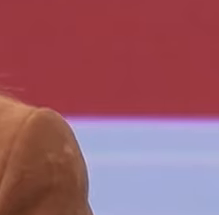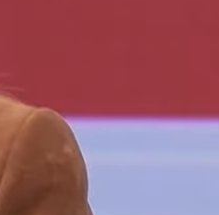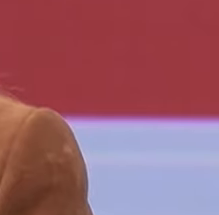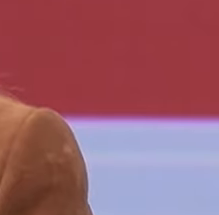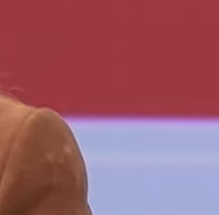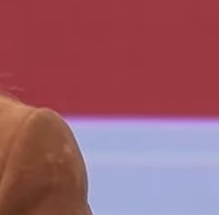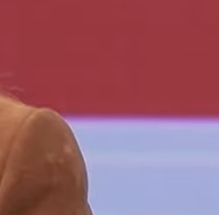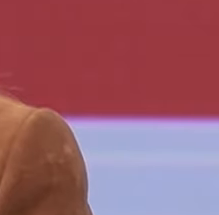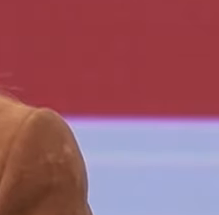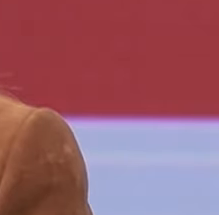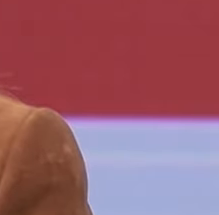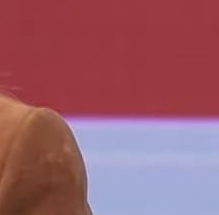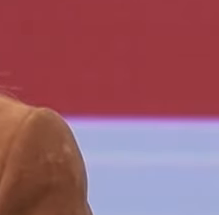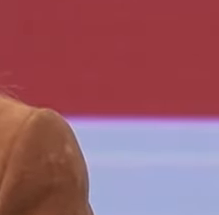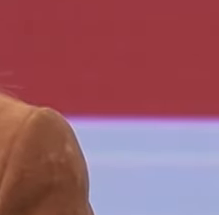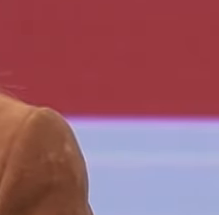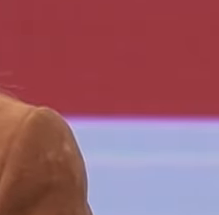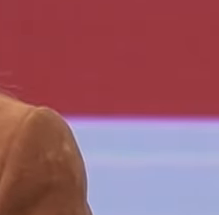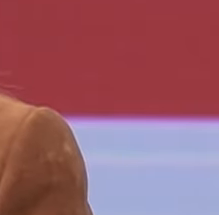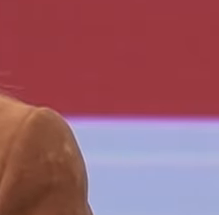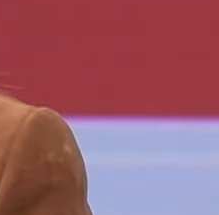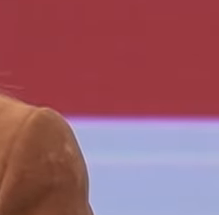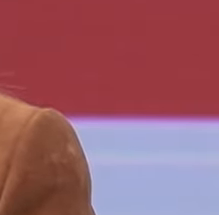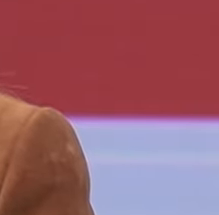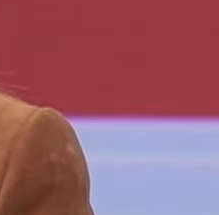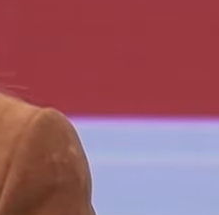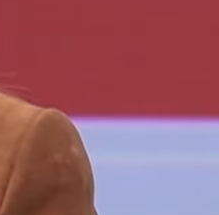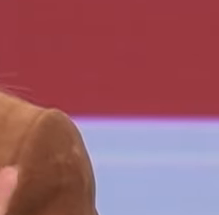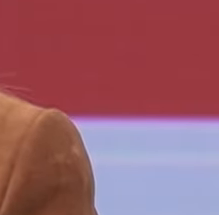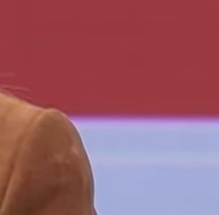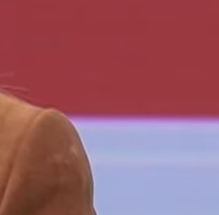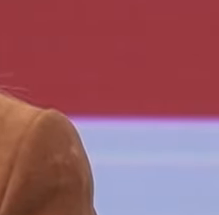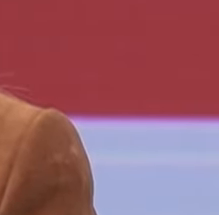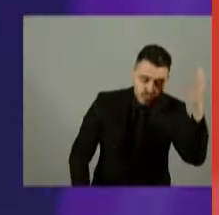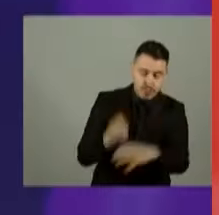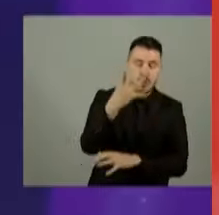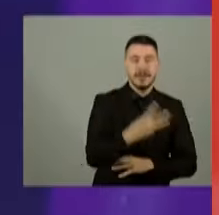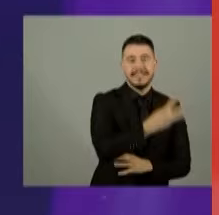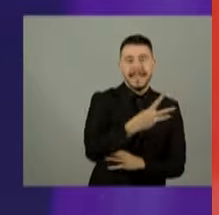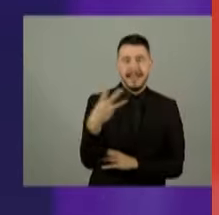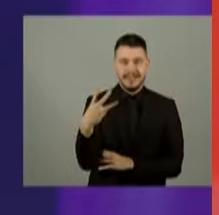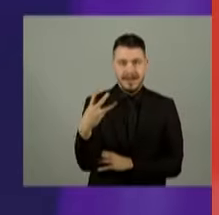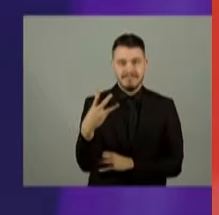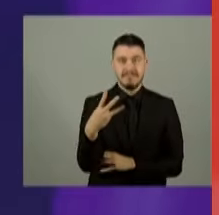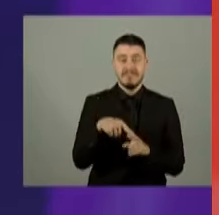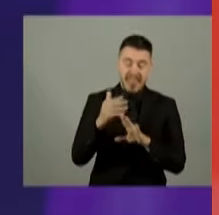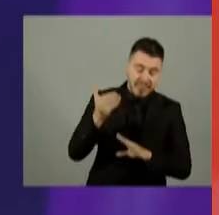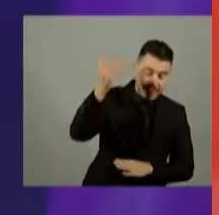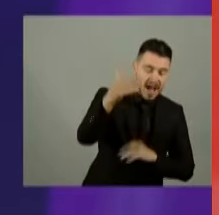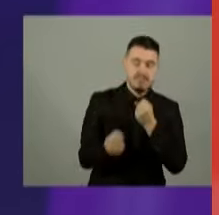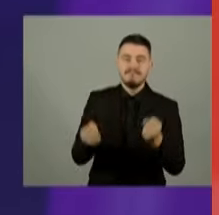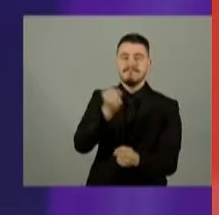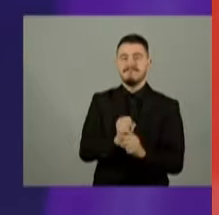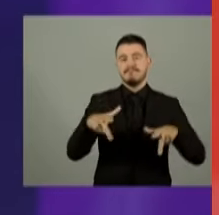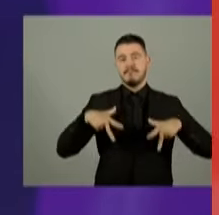ξεκινούσα ρωτώντας το εξής. Θεωρείς ότι όλο αυτό τελικά που έχει γίνει και που περιγράφουμε τόσο γλαφυρά όλοι εμείς οι